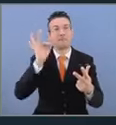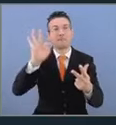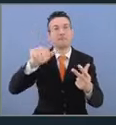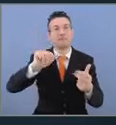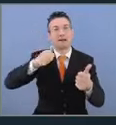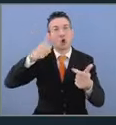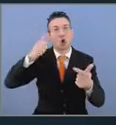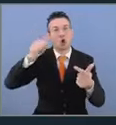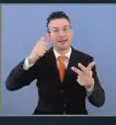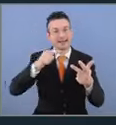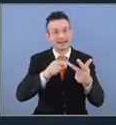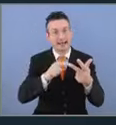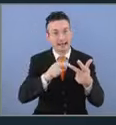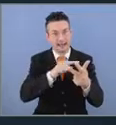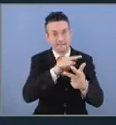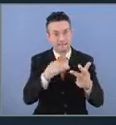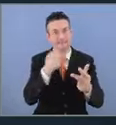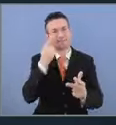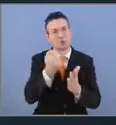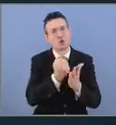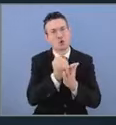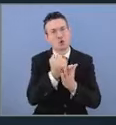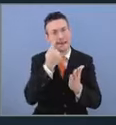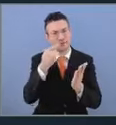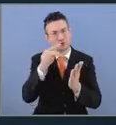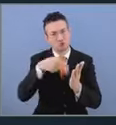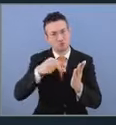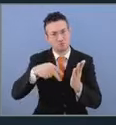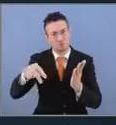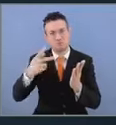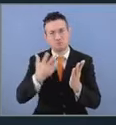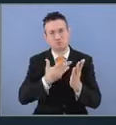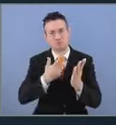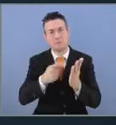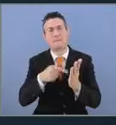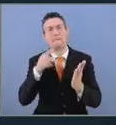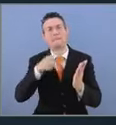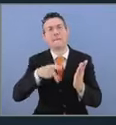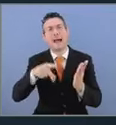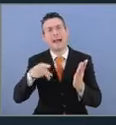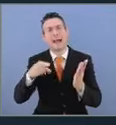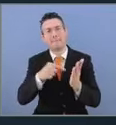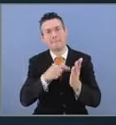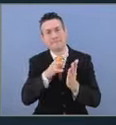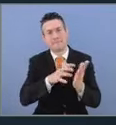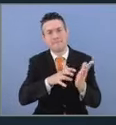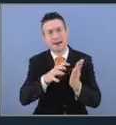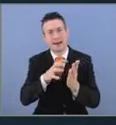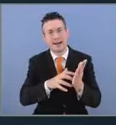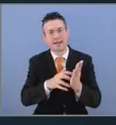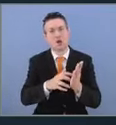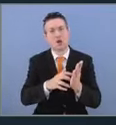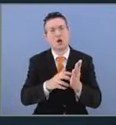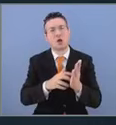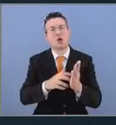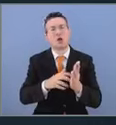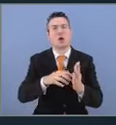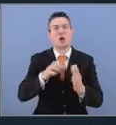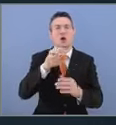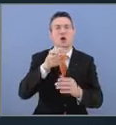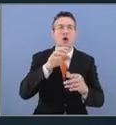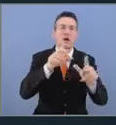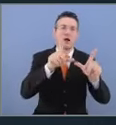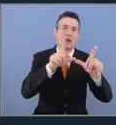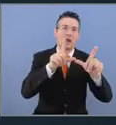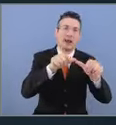poi prenderne atto e leggerli attraverso appunto il paper previsto nel portale lazioeuropa.it e oltre al paper